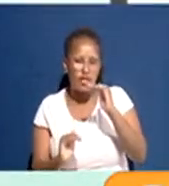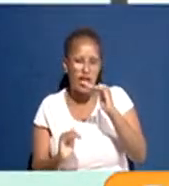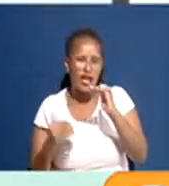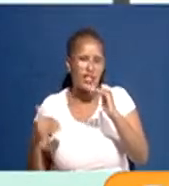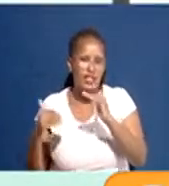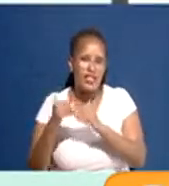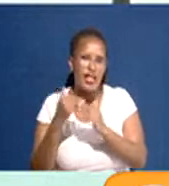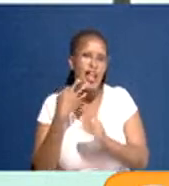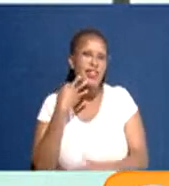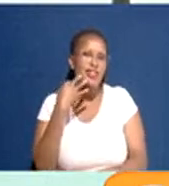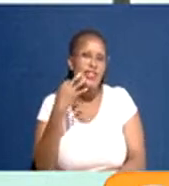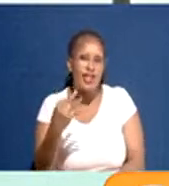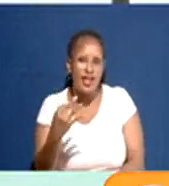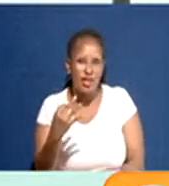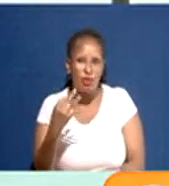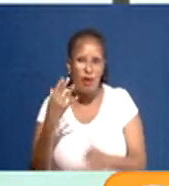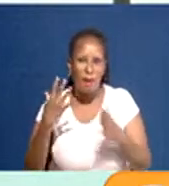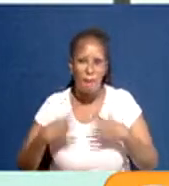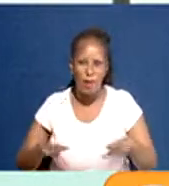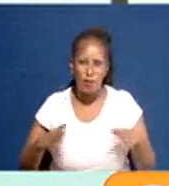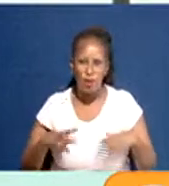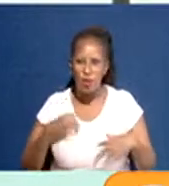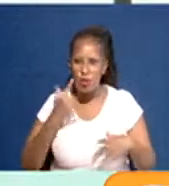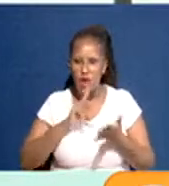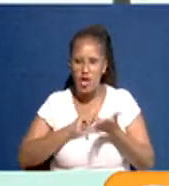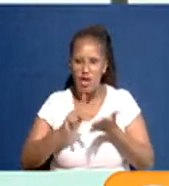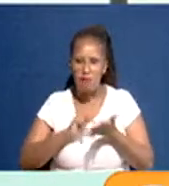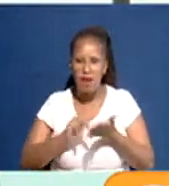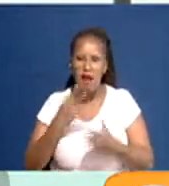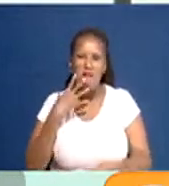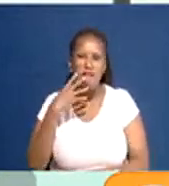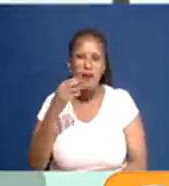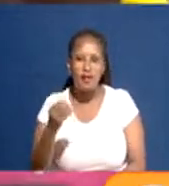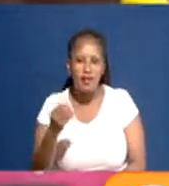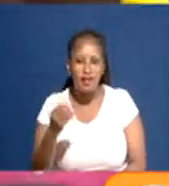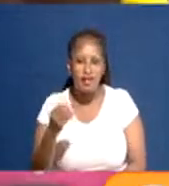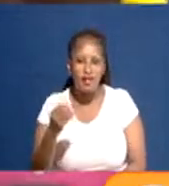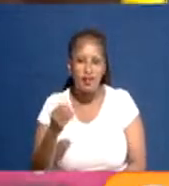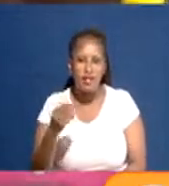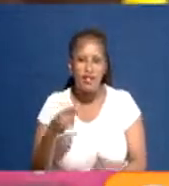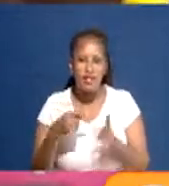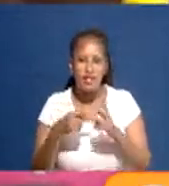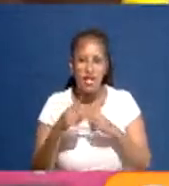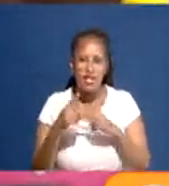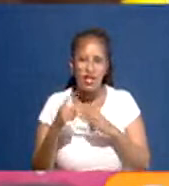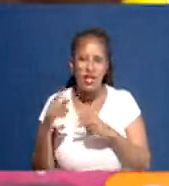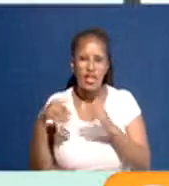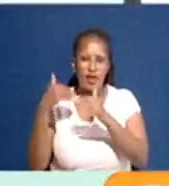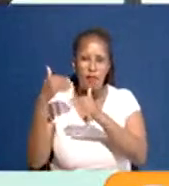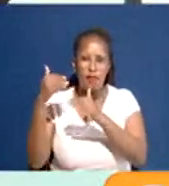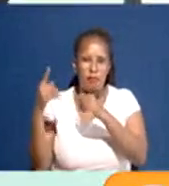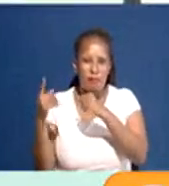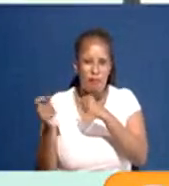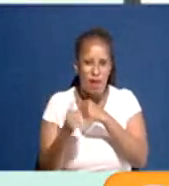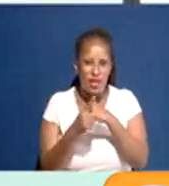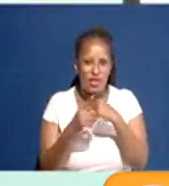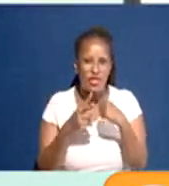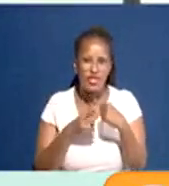shilingi 300 kwa wale mmekuwa mkilipa shilingi 500. Kuanzia mwezi wa 7